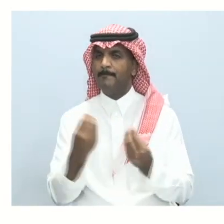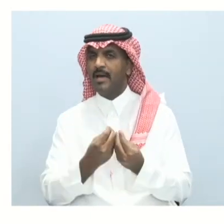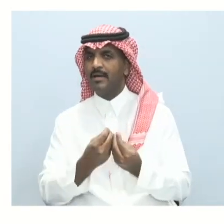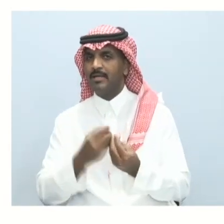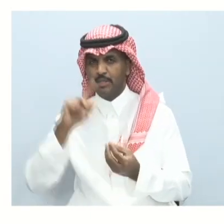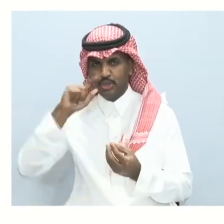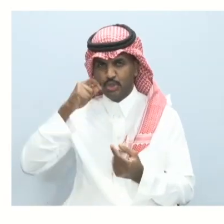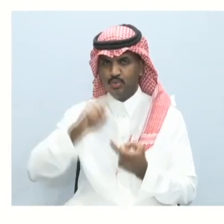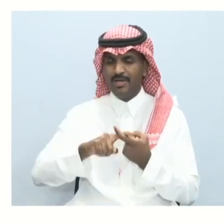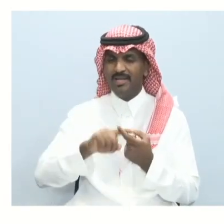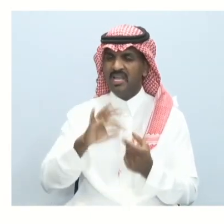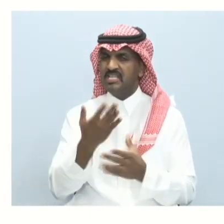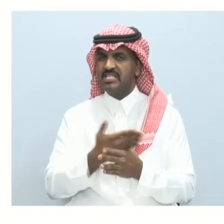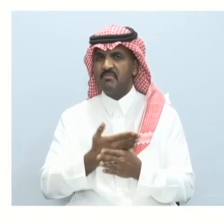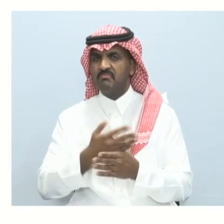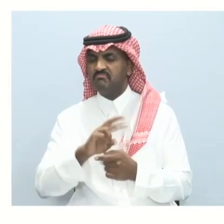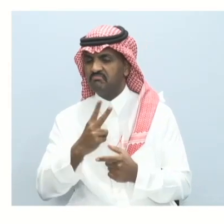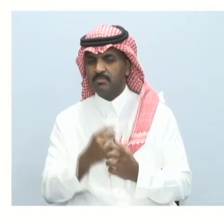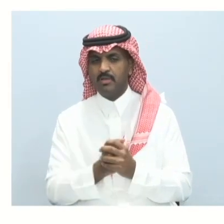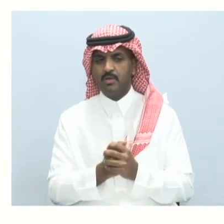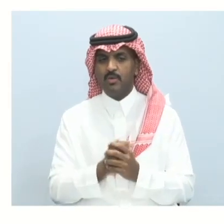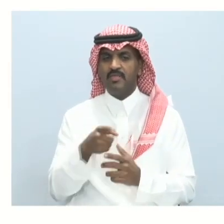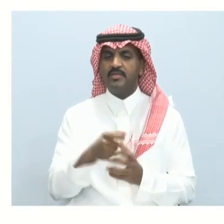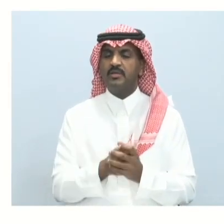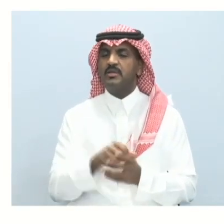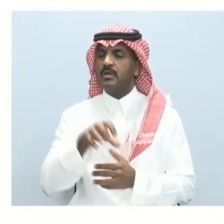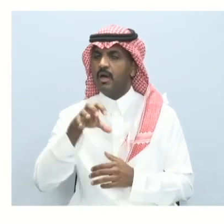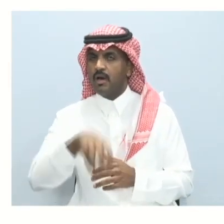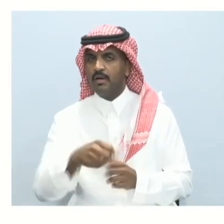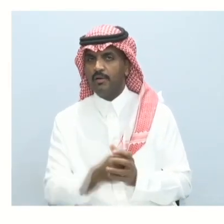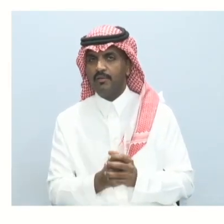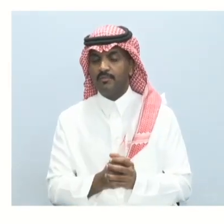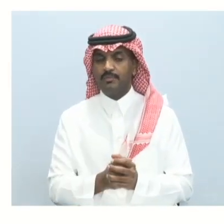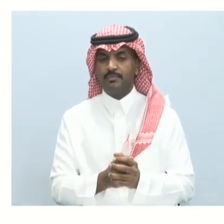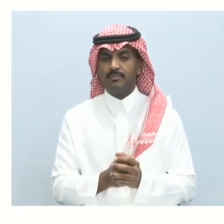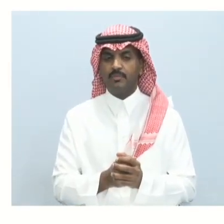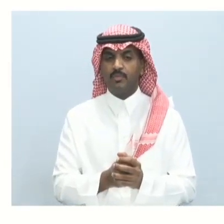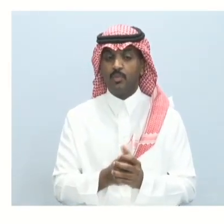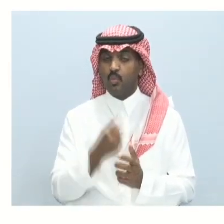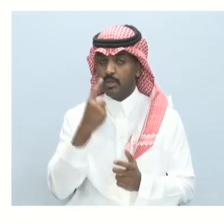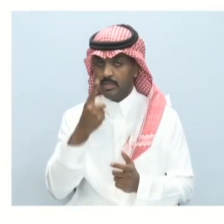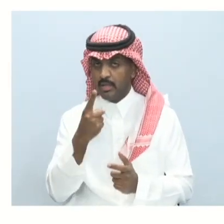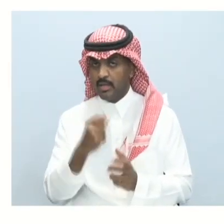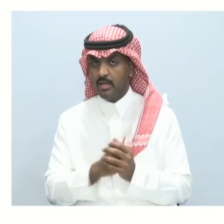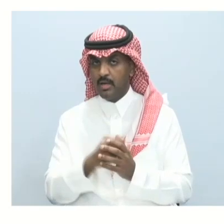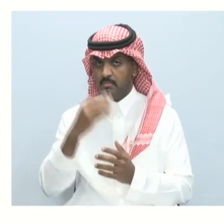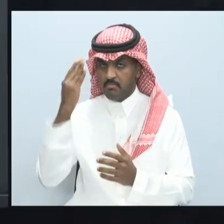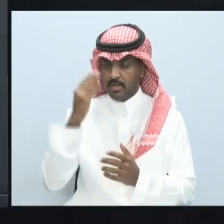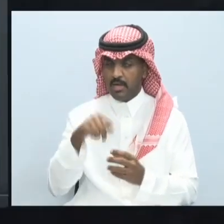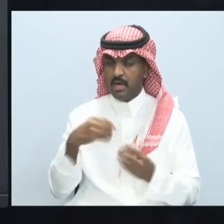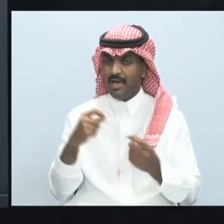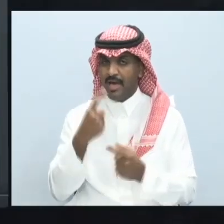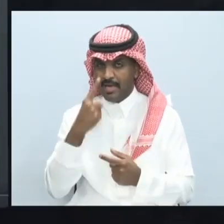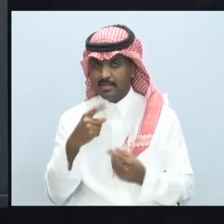زوجها لاي سبب من اسباب وهذا امر يقع في دنيا الناس وترى المراه ان حياتها مع